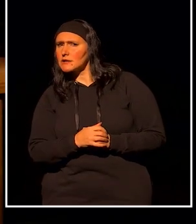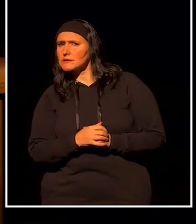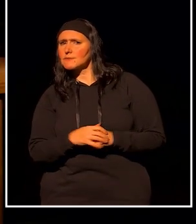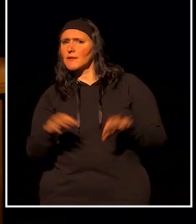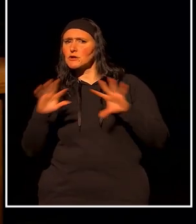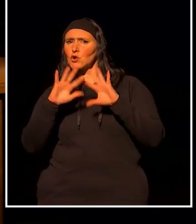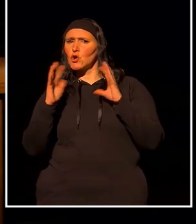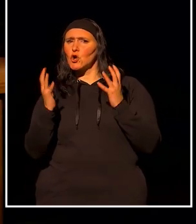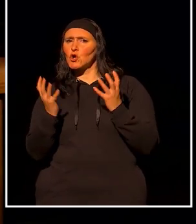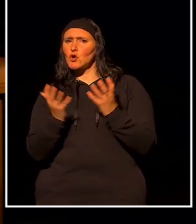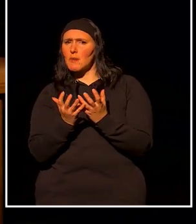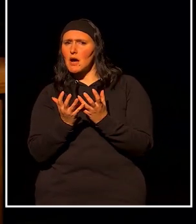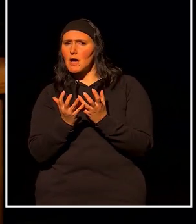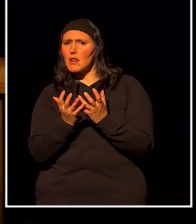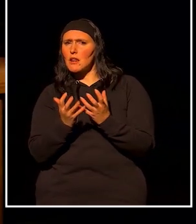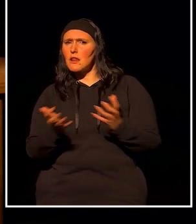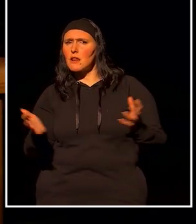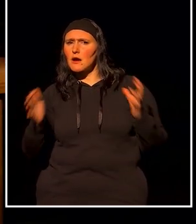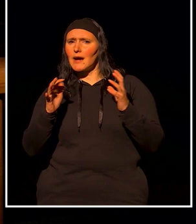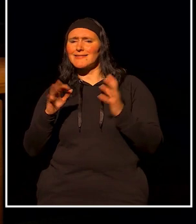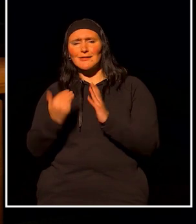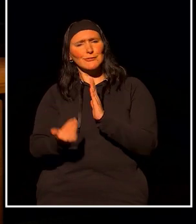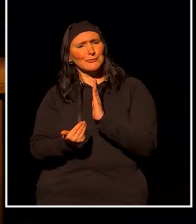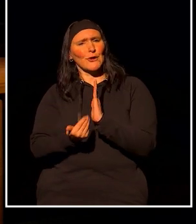das, was Thomas gesagt hat?